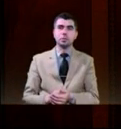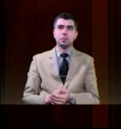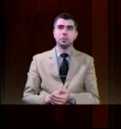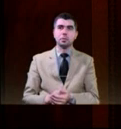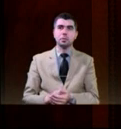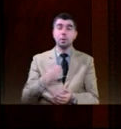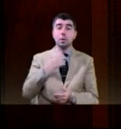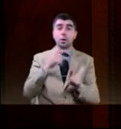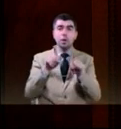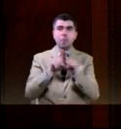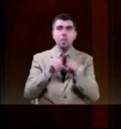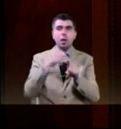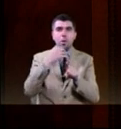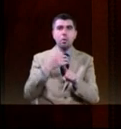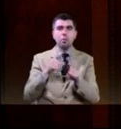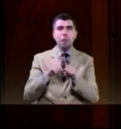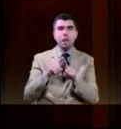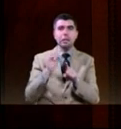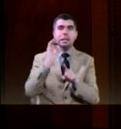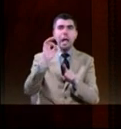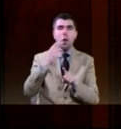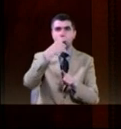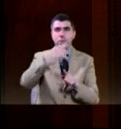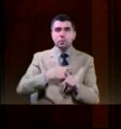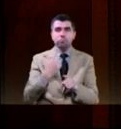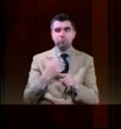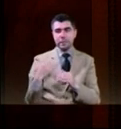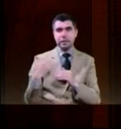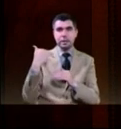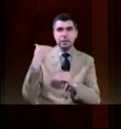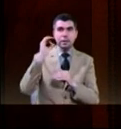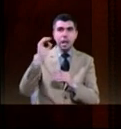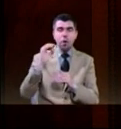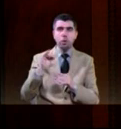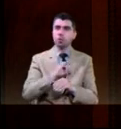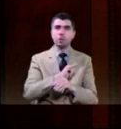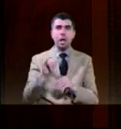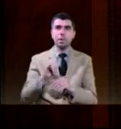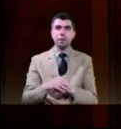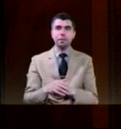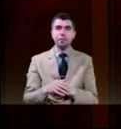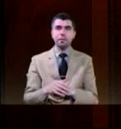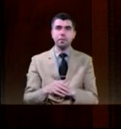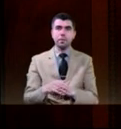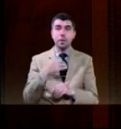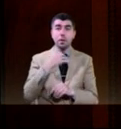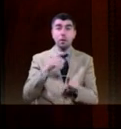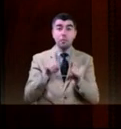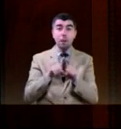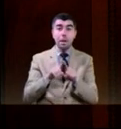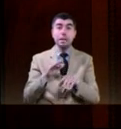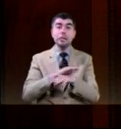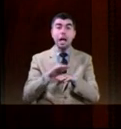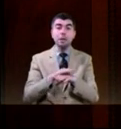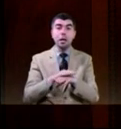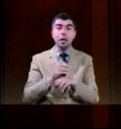فقط الأمور اللي كيحافظوا بها على المرتبة ديالهم وعلى المكانة السياسية ديالهم. راه في جميع الأحوال راه المكانة السياسية راه